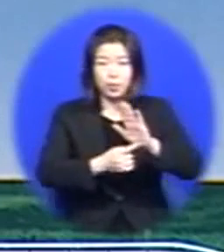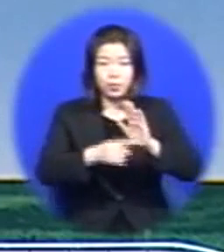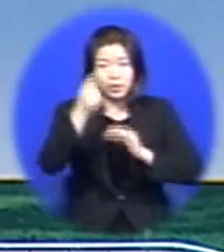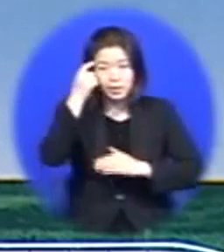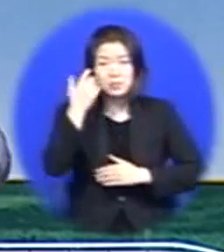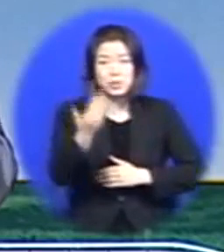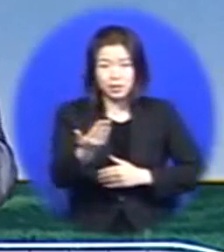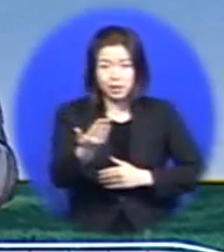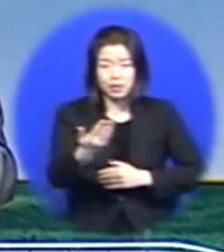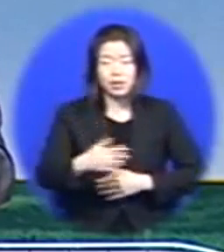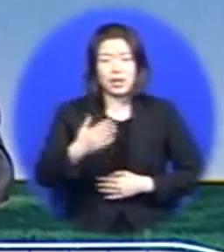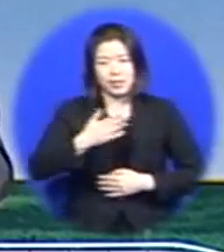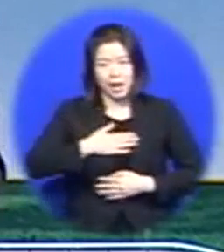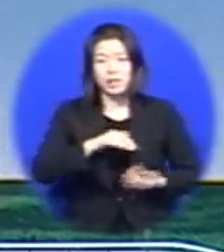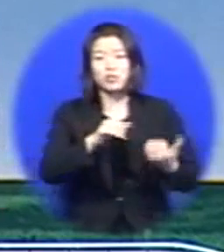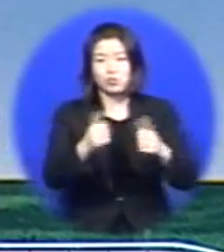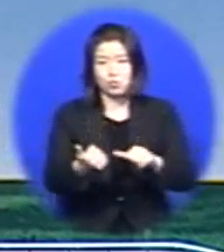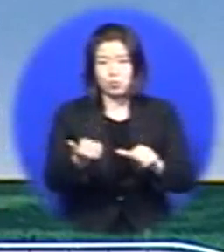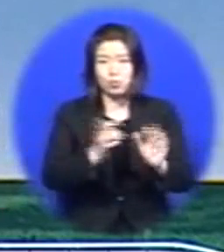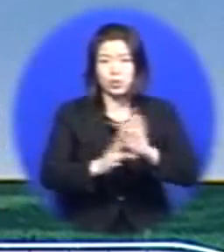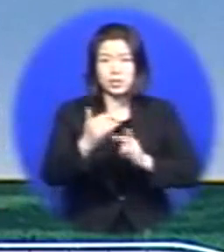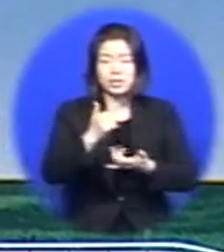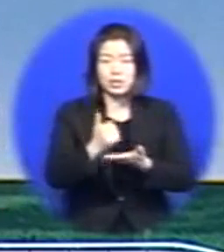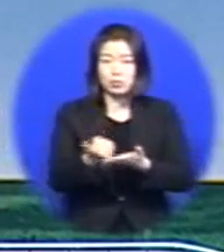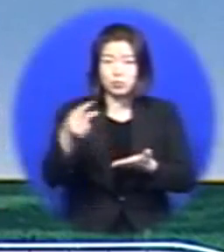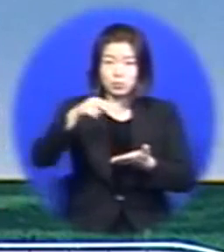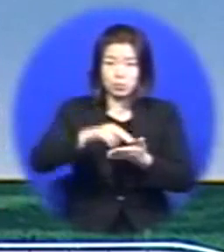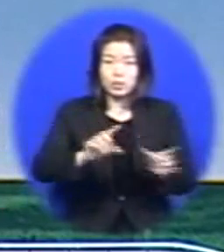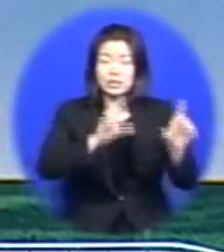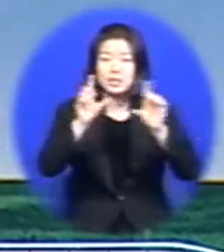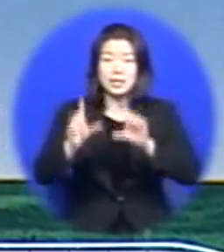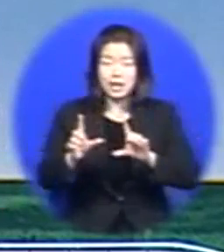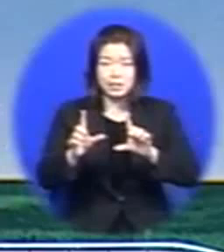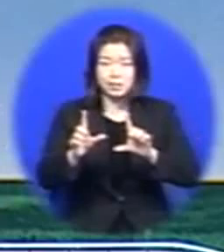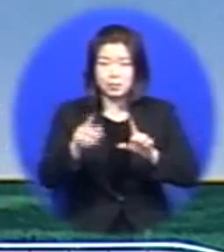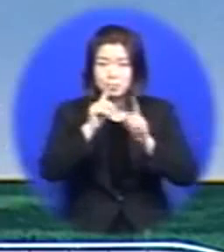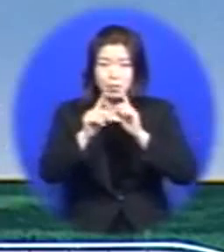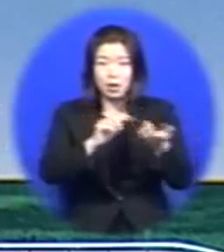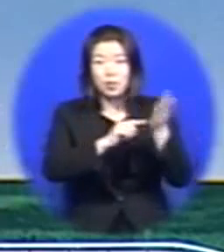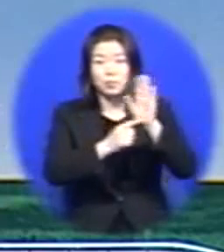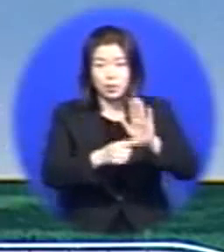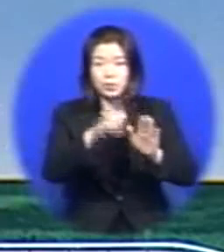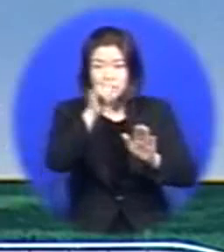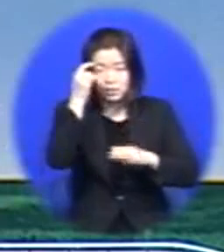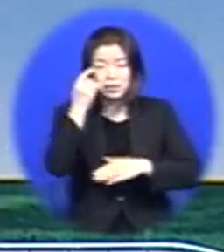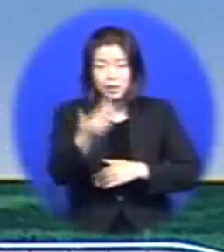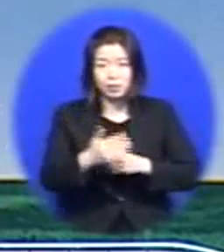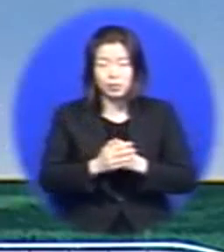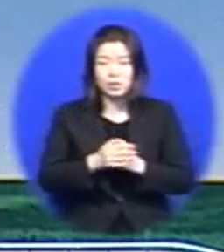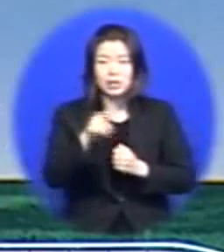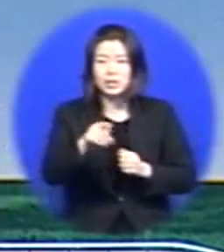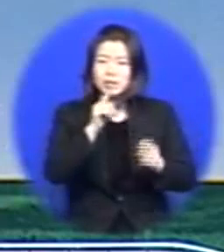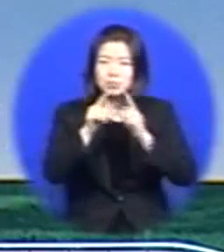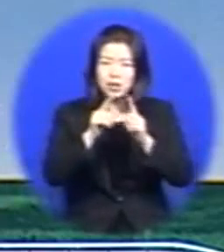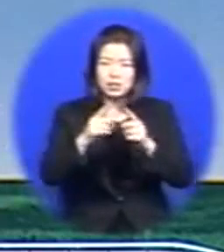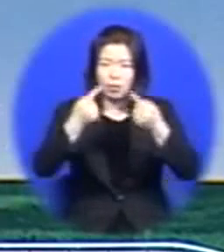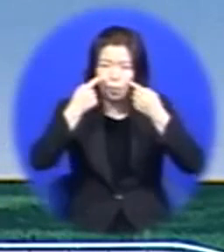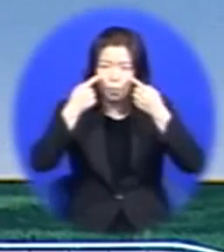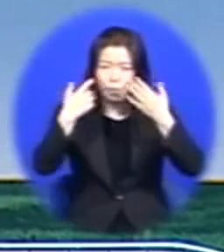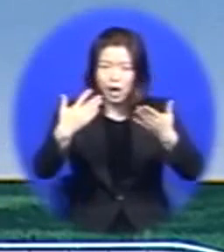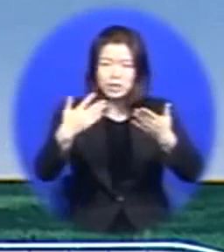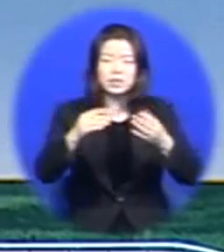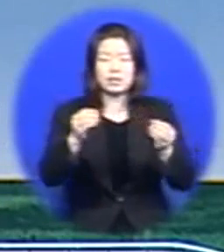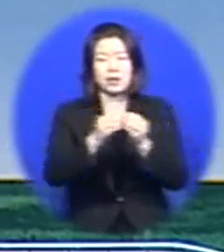표현했습니까? 나는 죽고 예수로 사는 것이라고 표현했잖아요. 그 말씀의 정확한